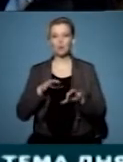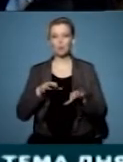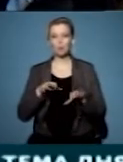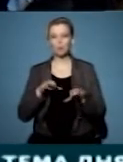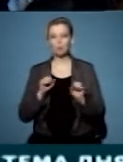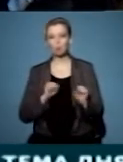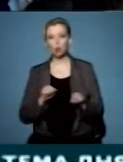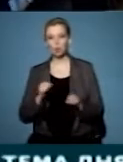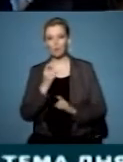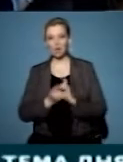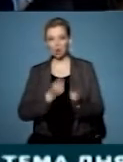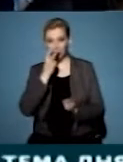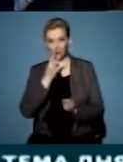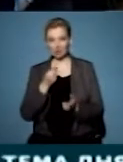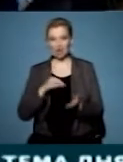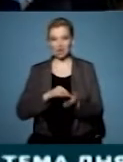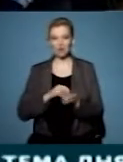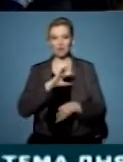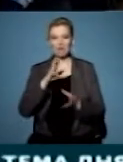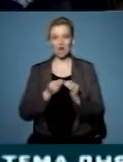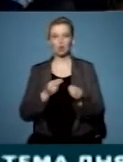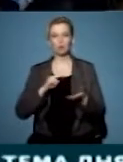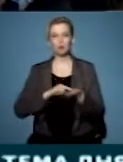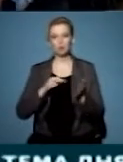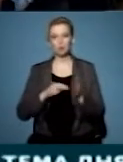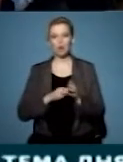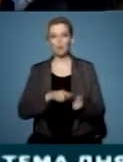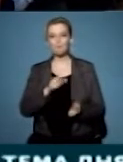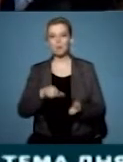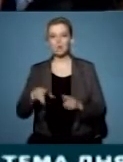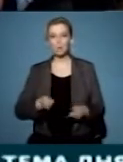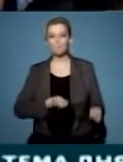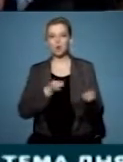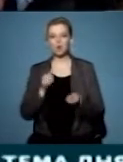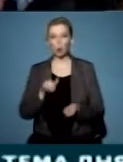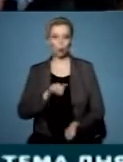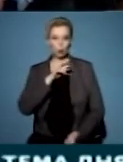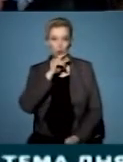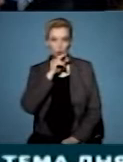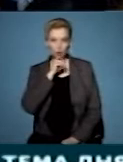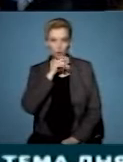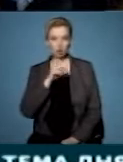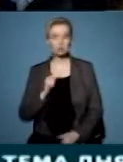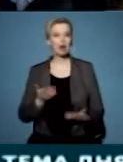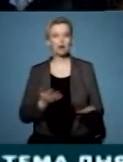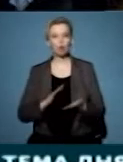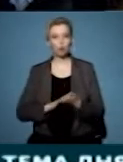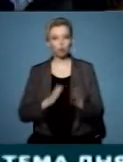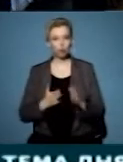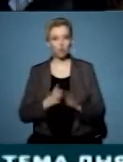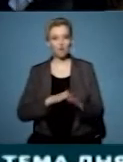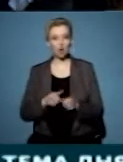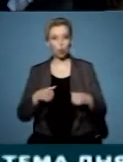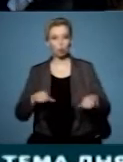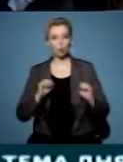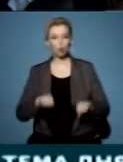перегляду як тарифів, так і загальної концепції пасажирських перевезень у Чернівцях. Власне, за яких умов виконком